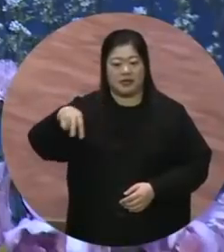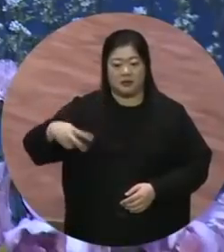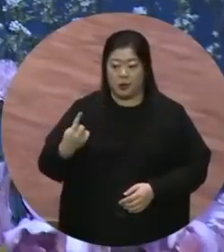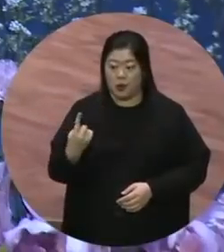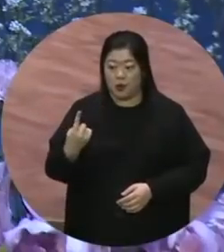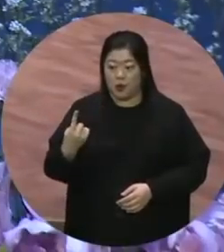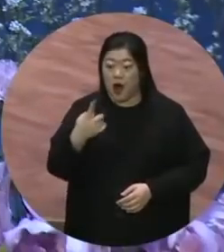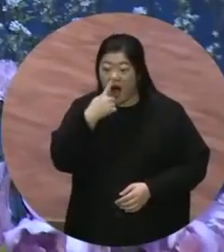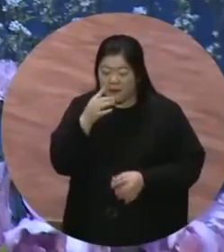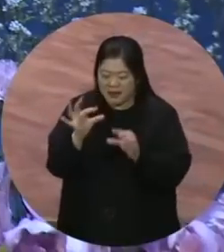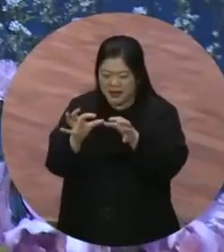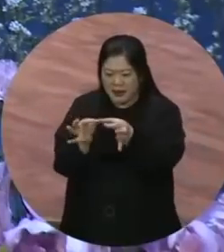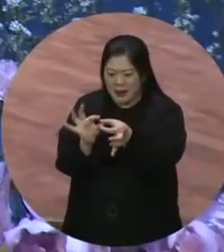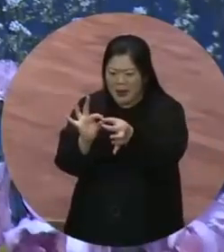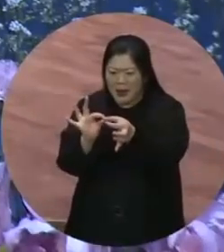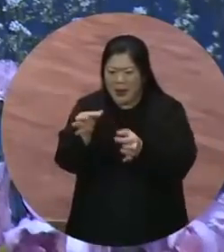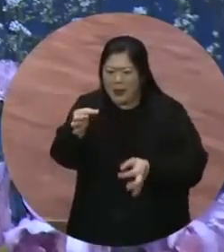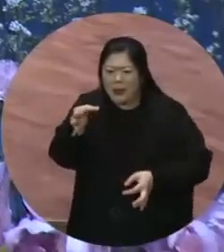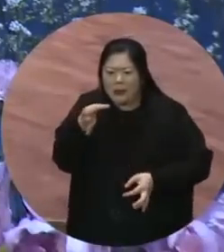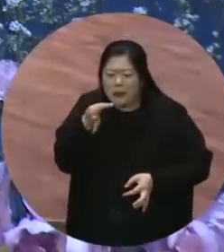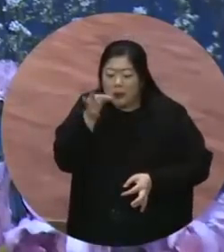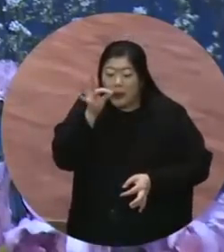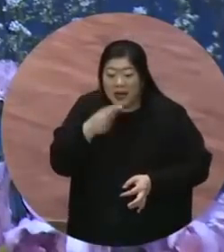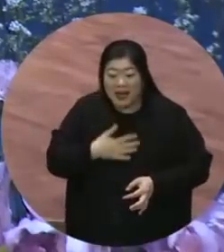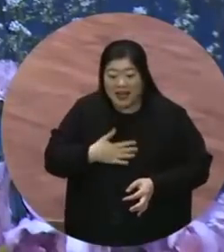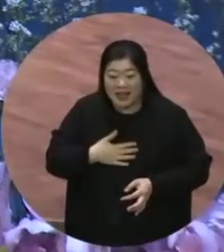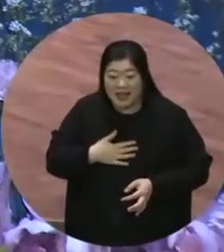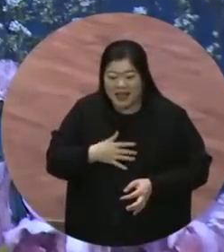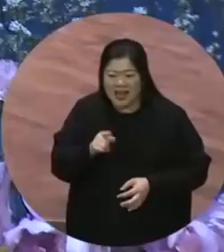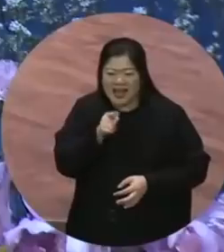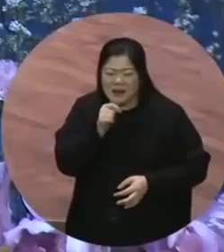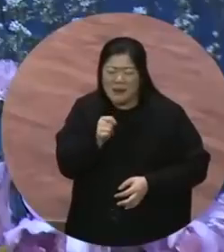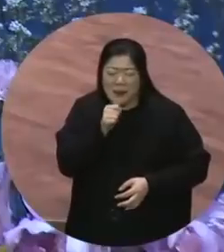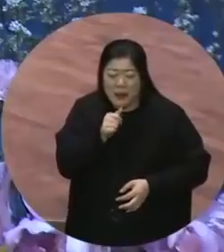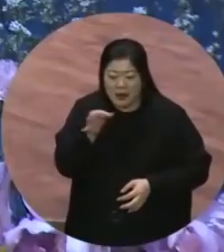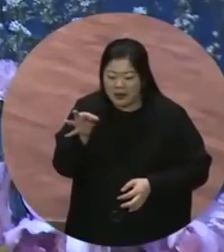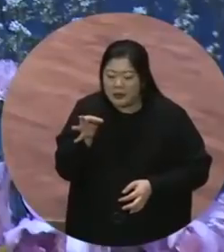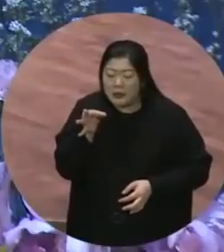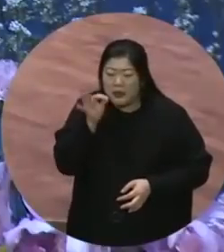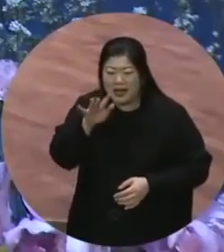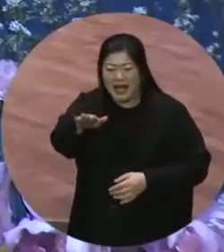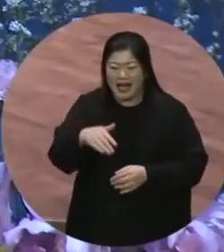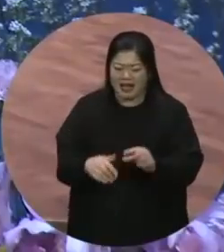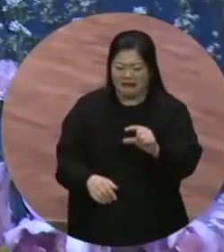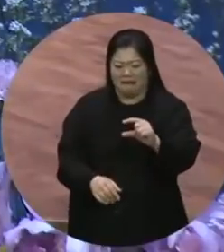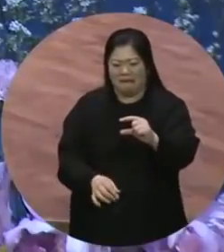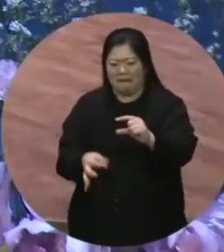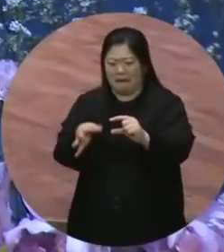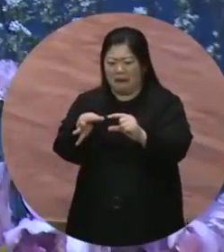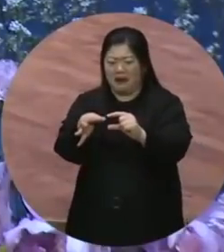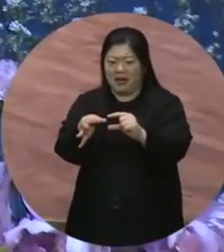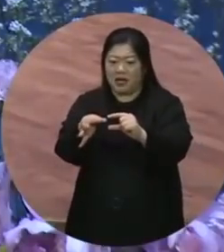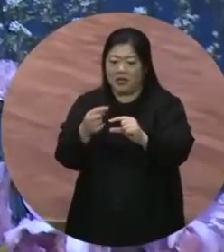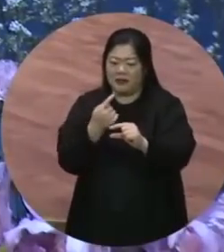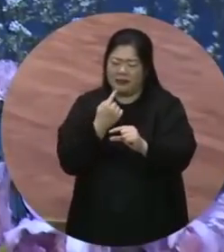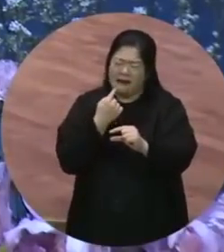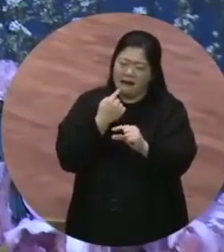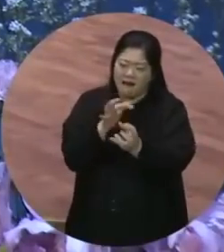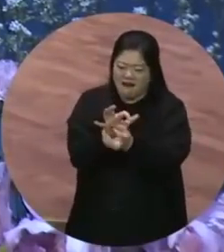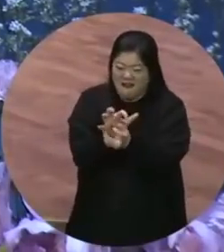때 커피를 무조건 싹 다 에스프레소예요. 요만한 조그마한 잔에 진해요.